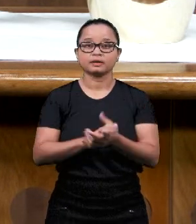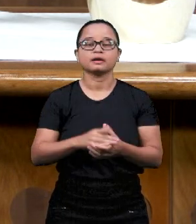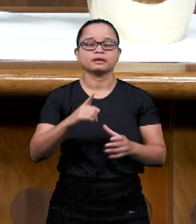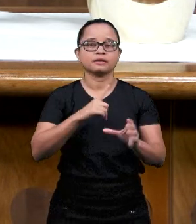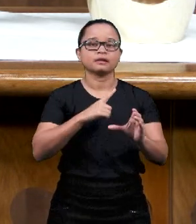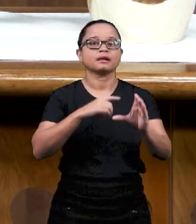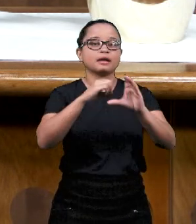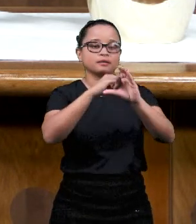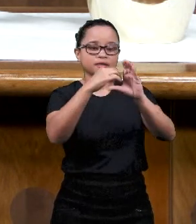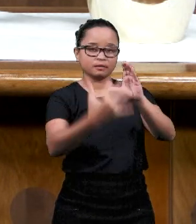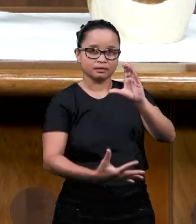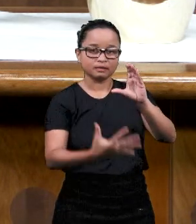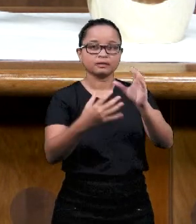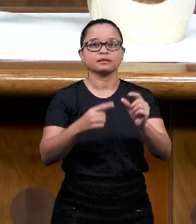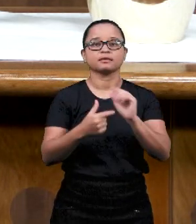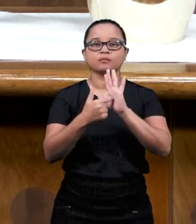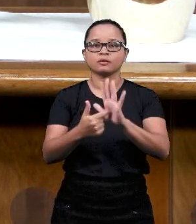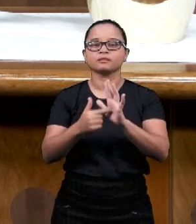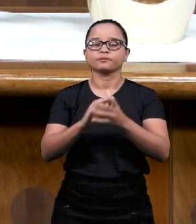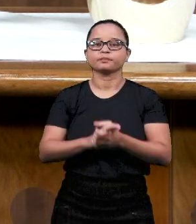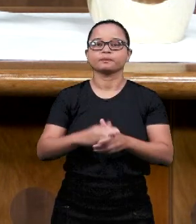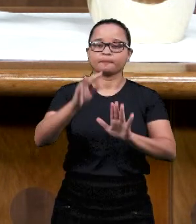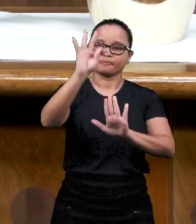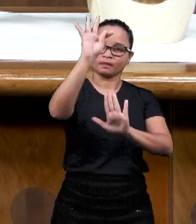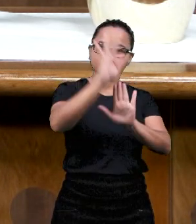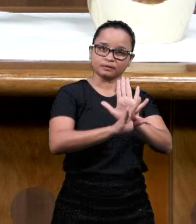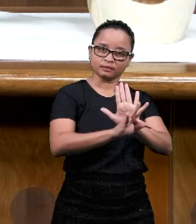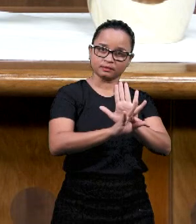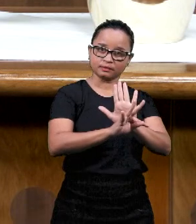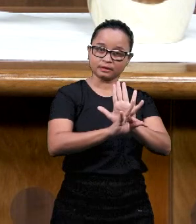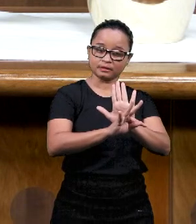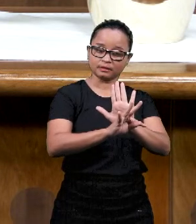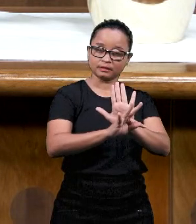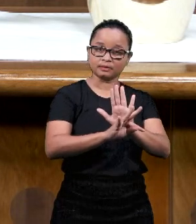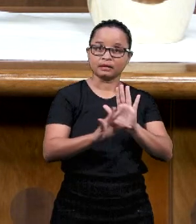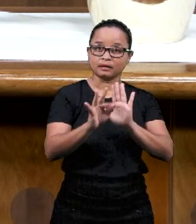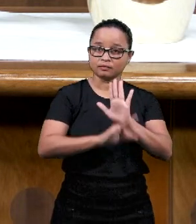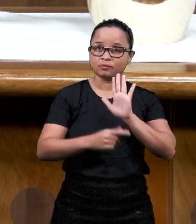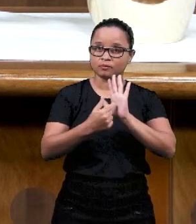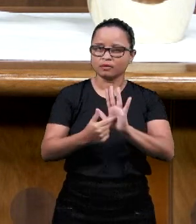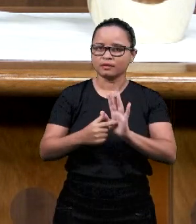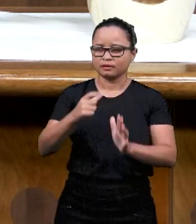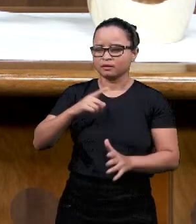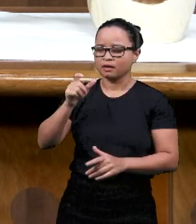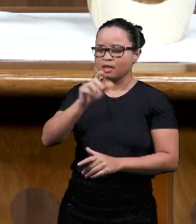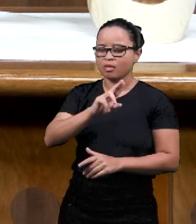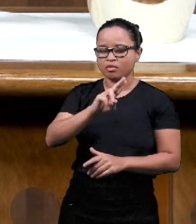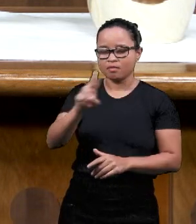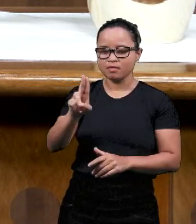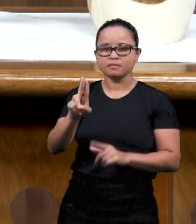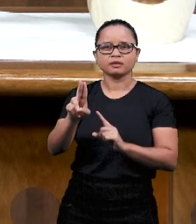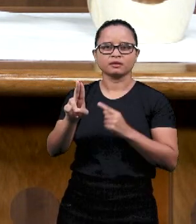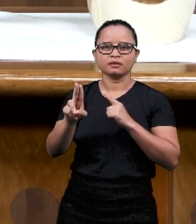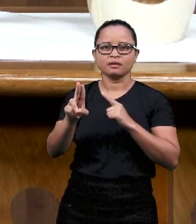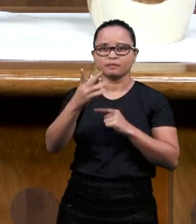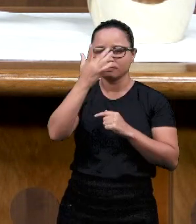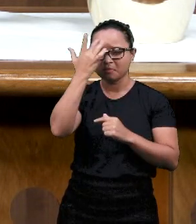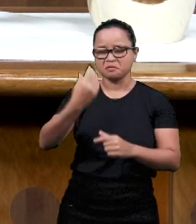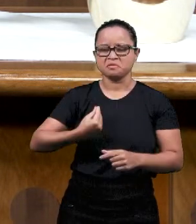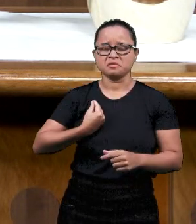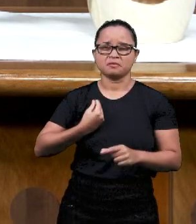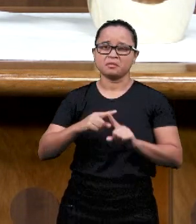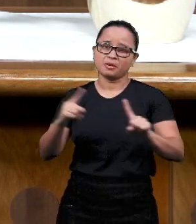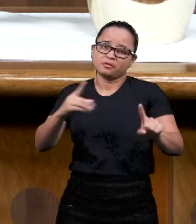que tu es vie, mais tu es mort. Et cette situation prophétique aussi fait référence à l'expression